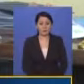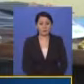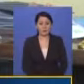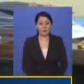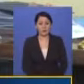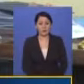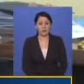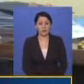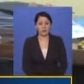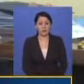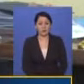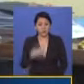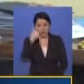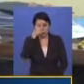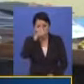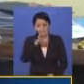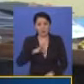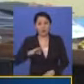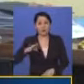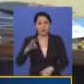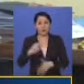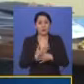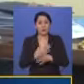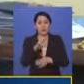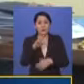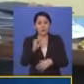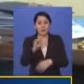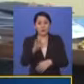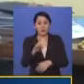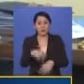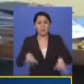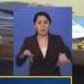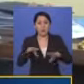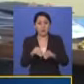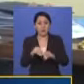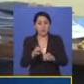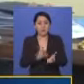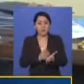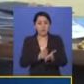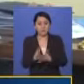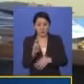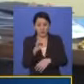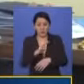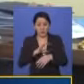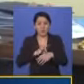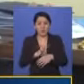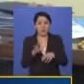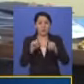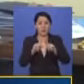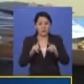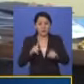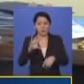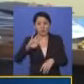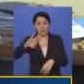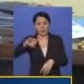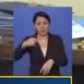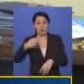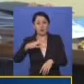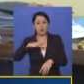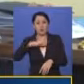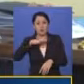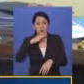поддержке Кумарак Байши. Биыл облыс әкімінің қолдауымен Қызылжар ауданының барлық дерлік ауылдарында жұмыс жұмыстар жүргізілді. Әсіресе әлеуметтік нысандарға көп